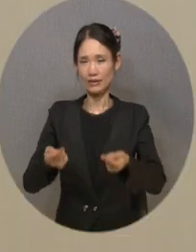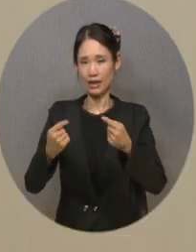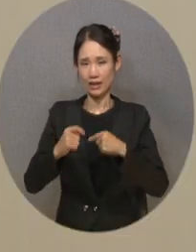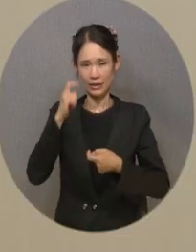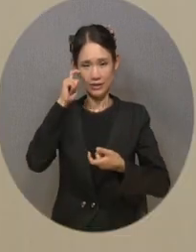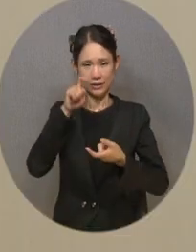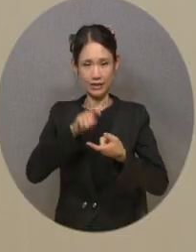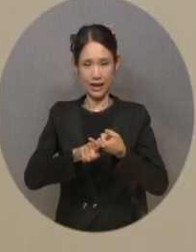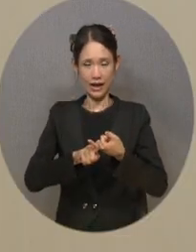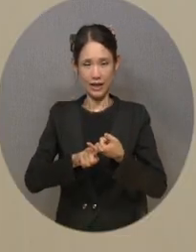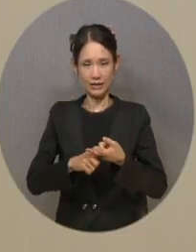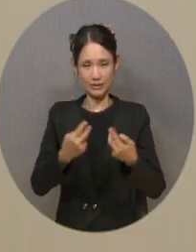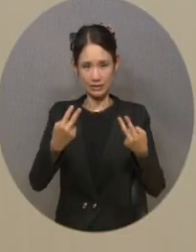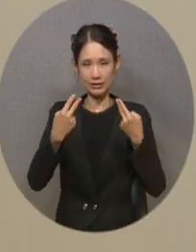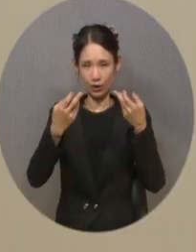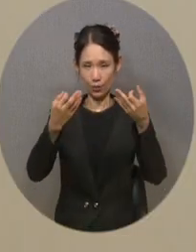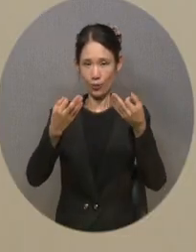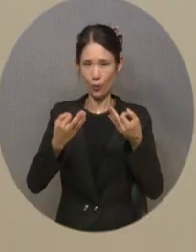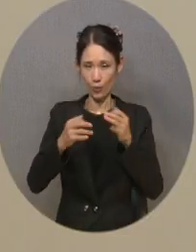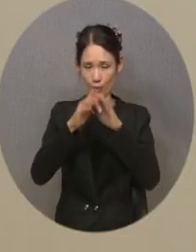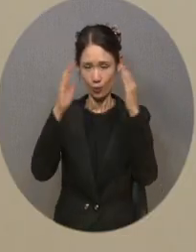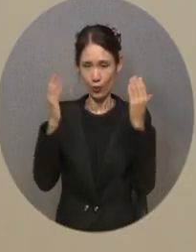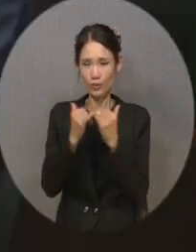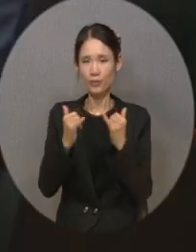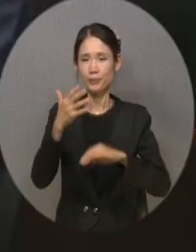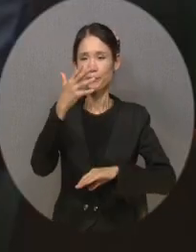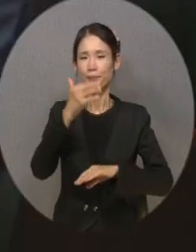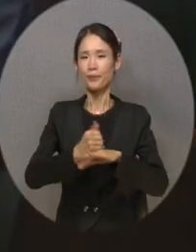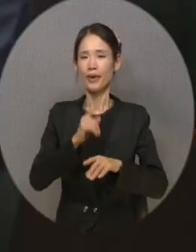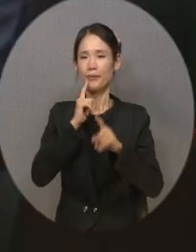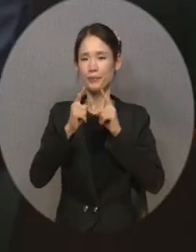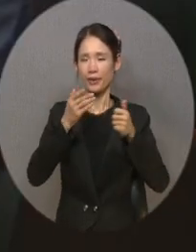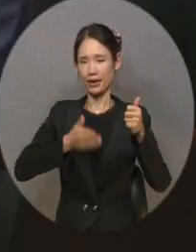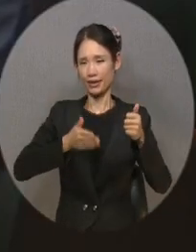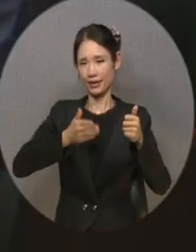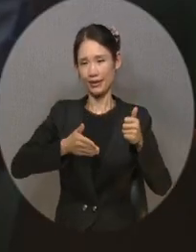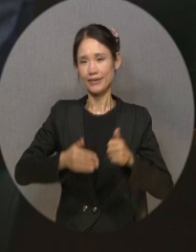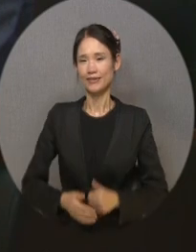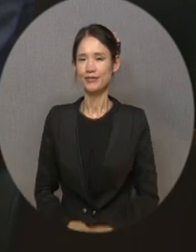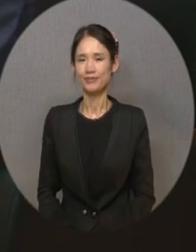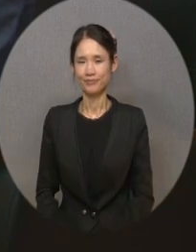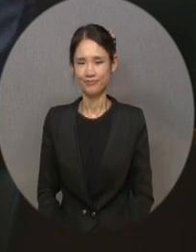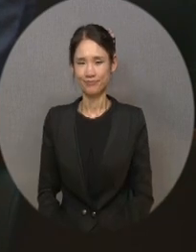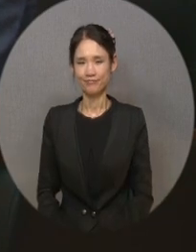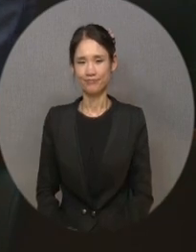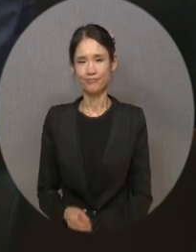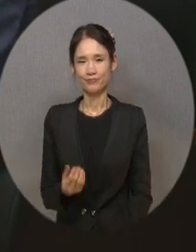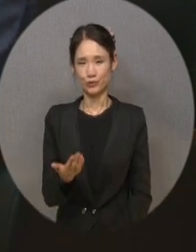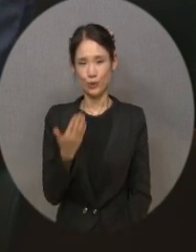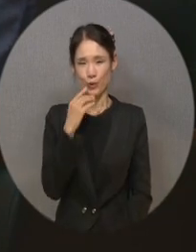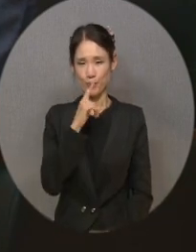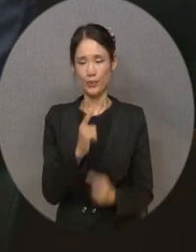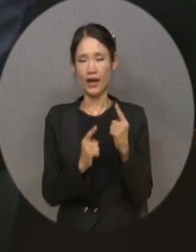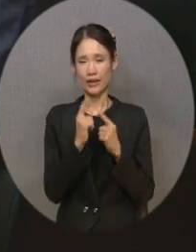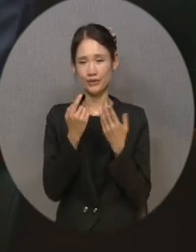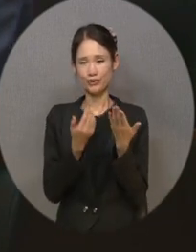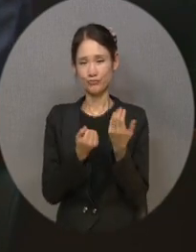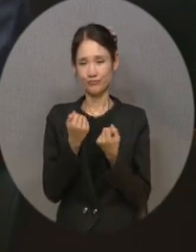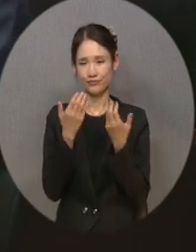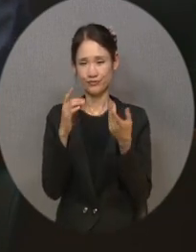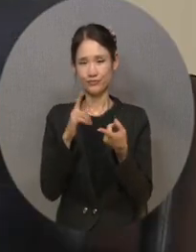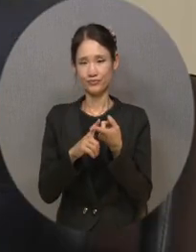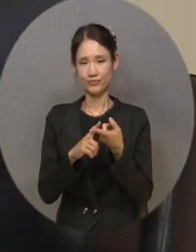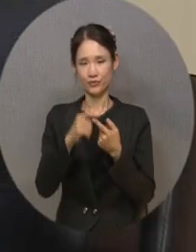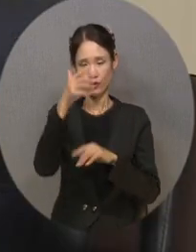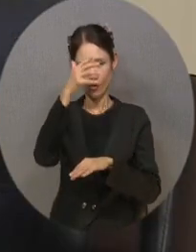또 관심 갖고 지켜봐 주시는 모든 분께 혹시 마지막 한마디 드릴 수 있을까요? 네, 아까 말씀드린 대로 결국